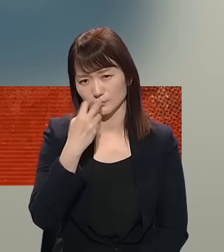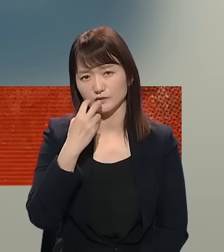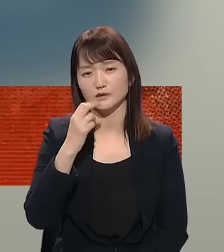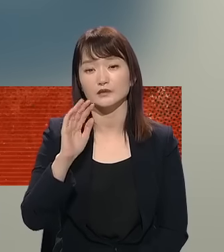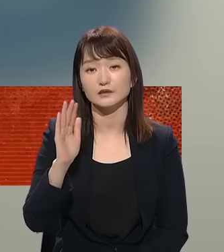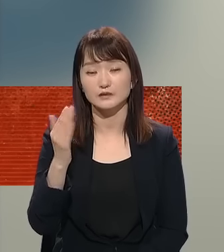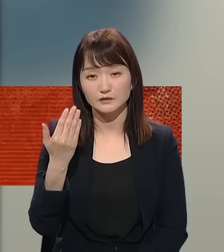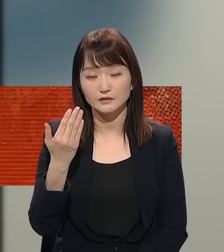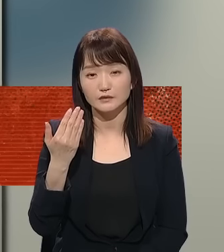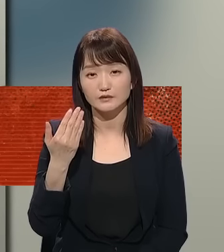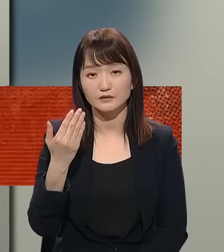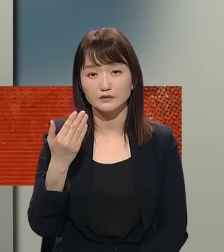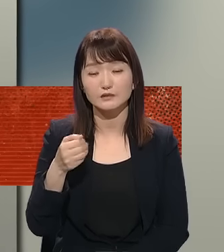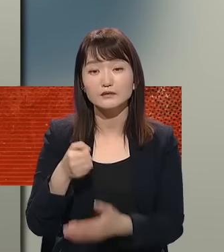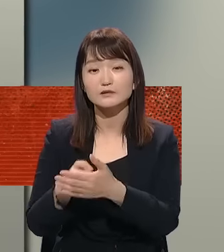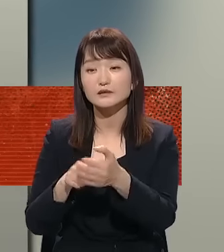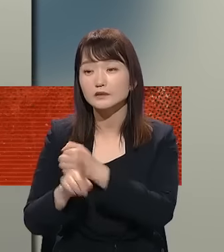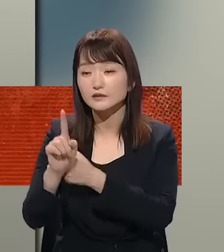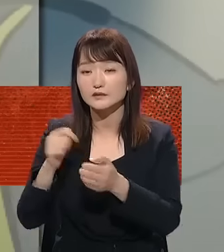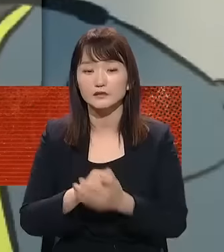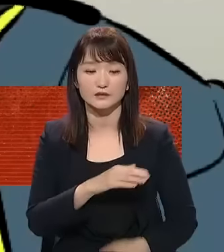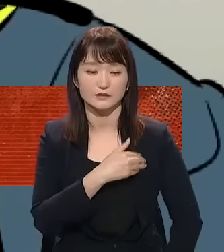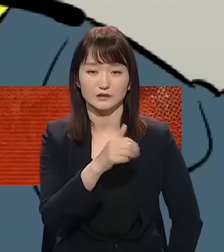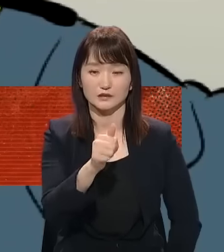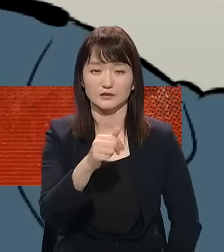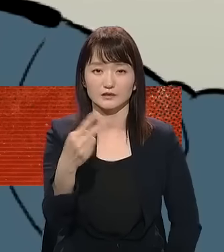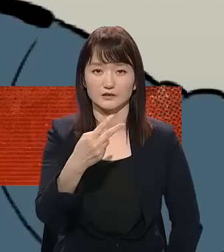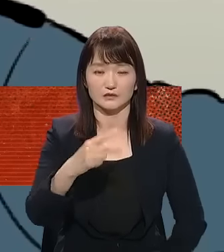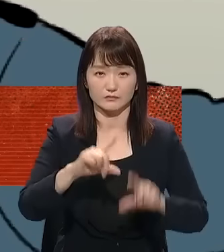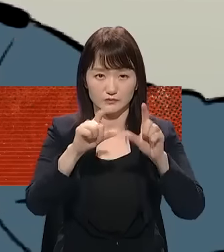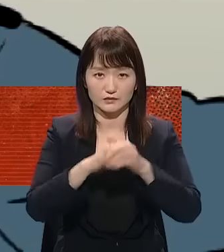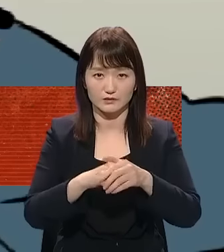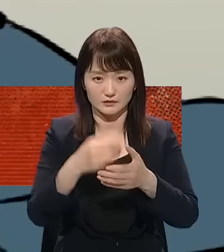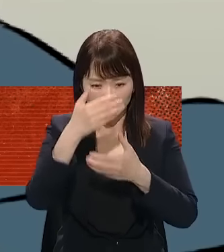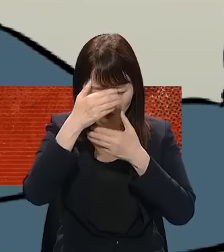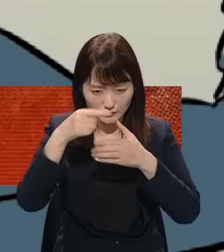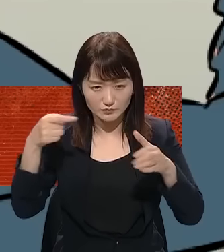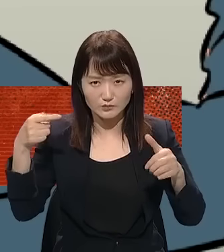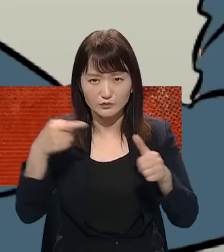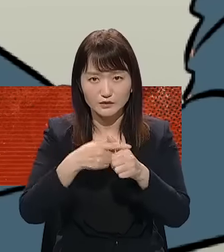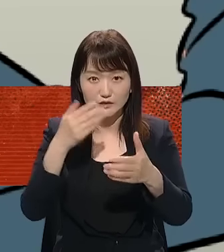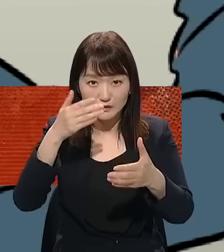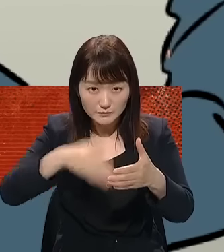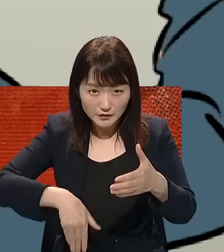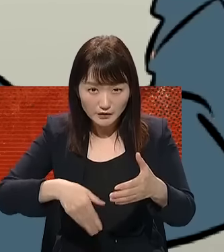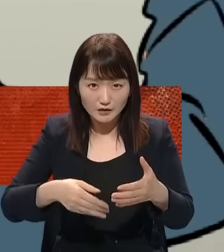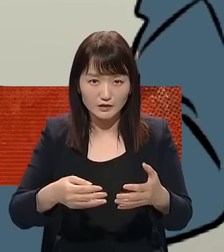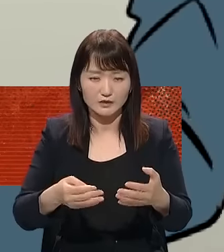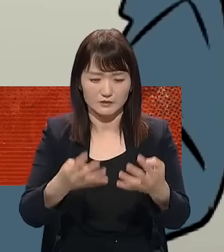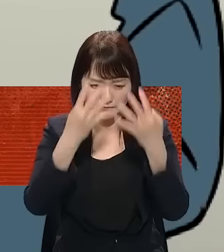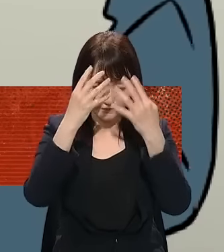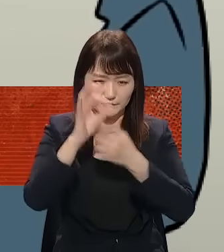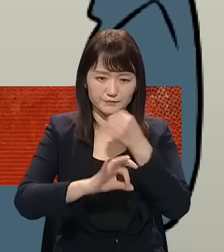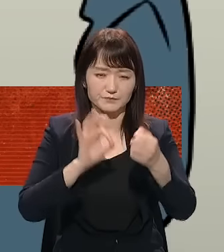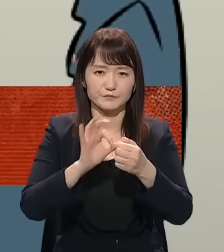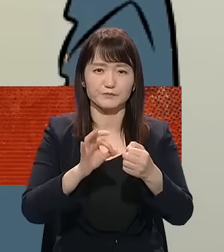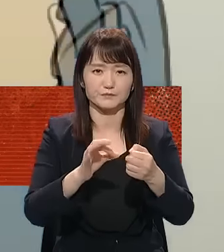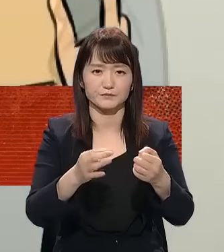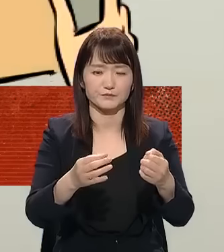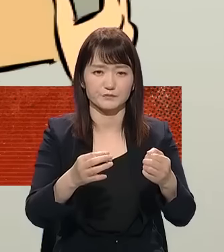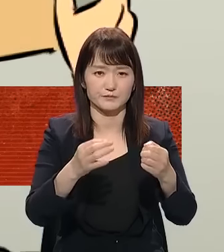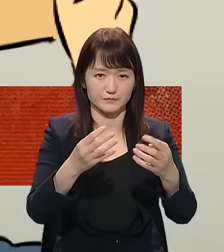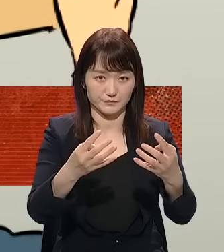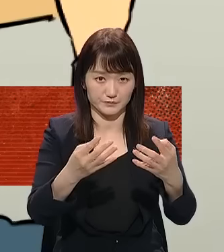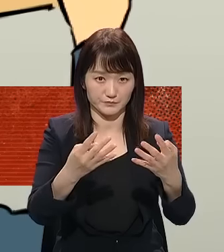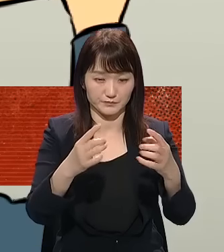먹었냐 그러면 바로이 내연남 정시가 2000년도에 강도살인 미수로 징역 10년형을 선고받았다 가 2008년도에